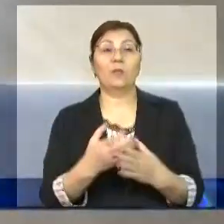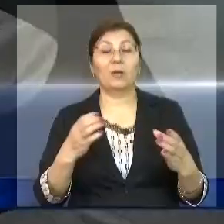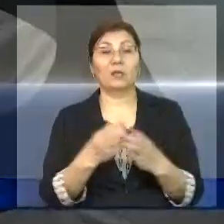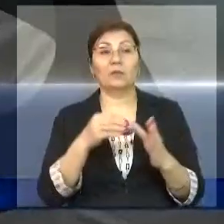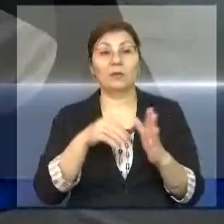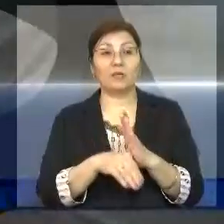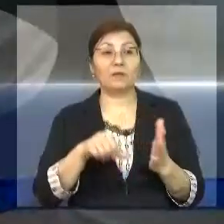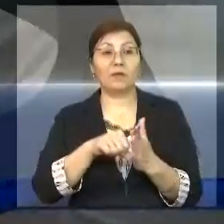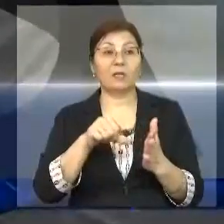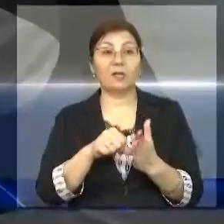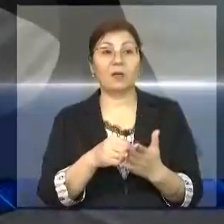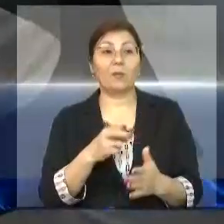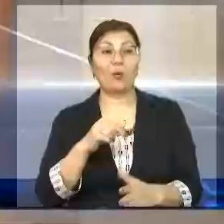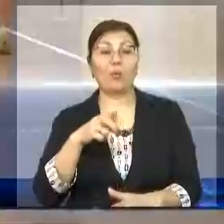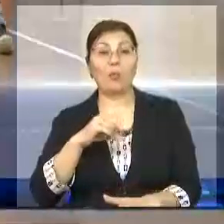коман